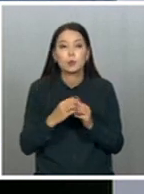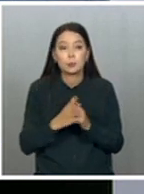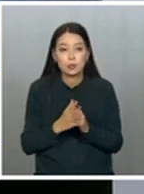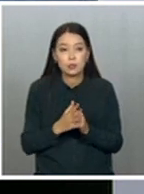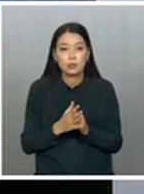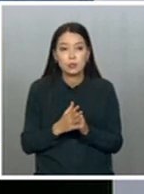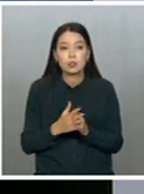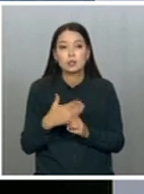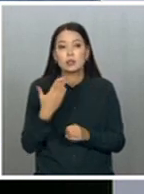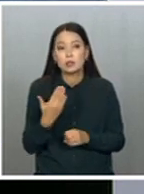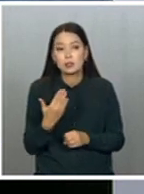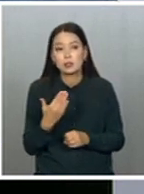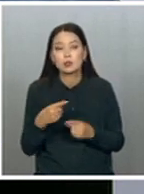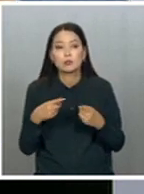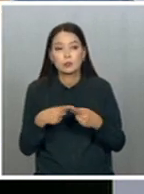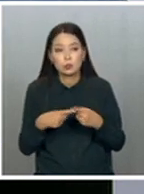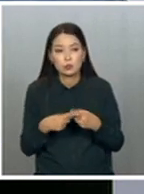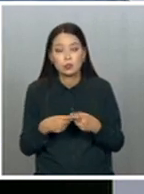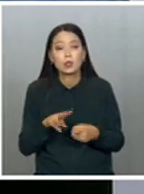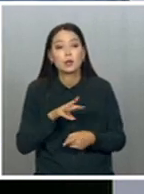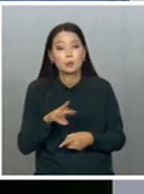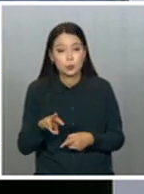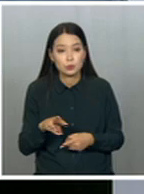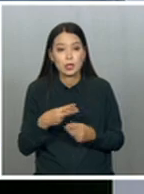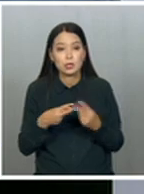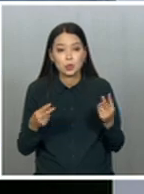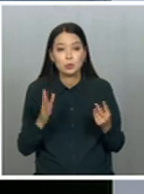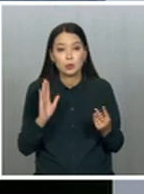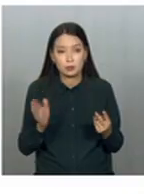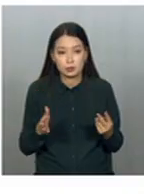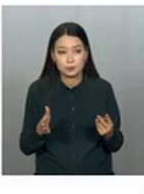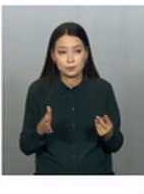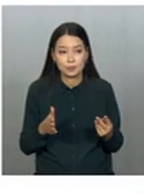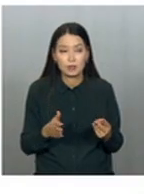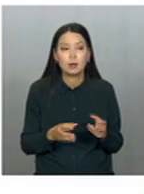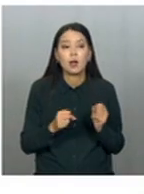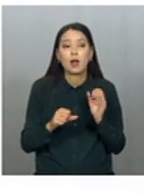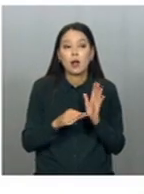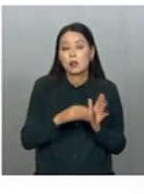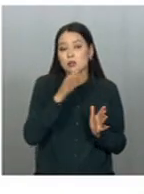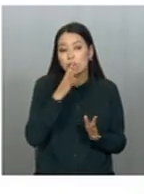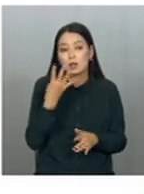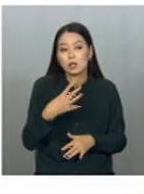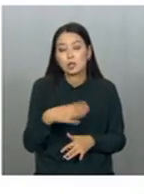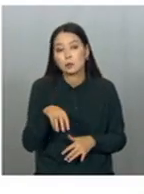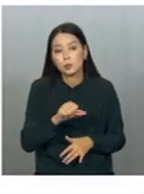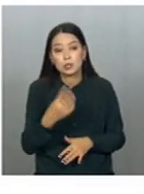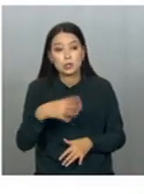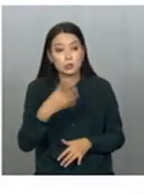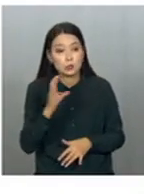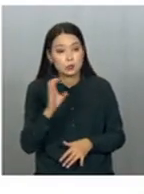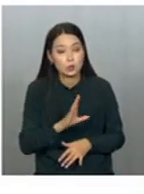де 15 бұрыштық минутқа тең болады екен. 6 сағат 40 минут 44 секунд